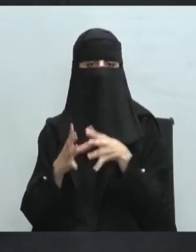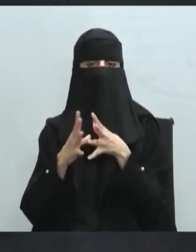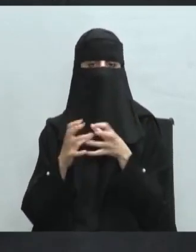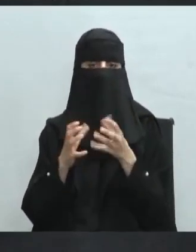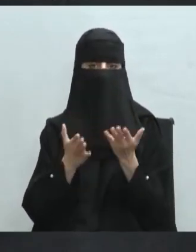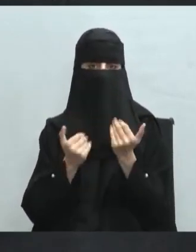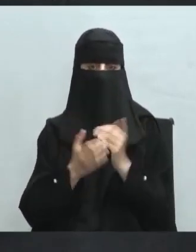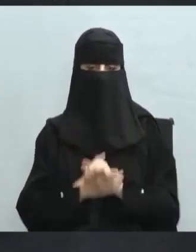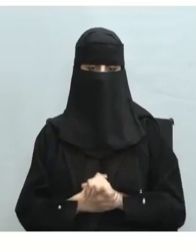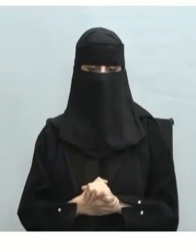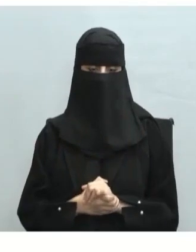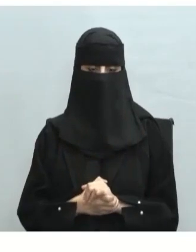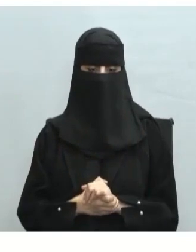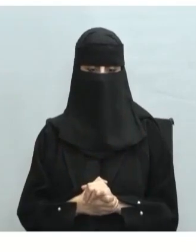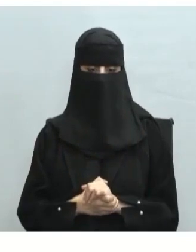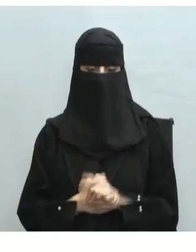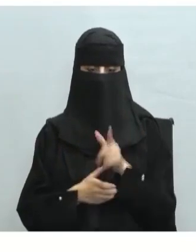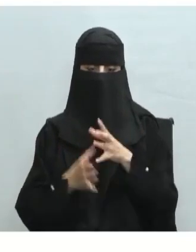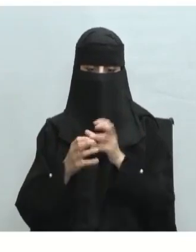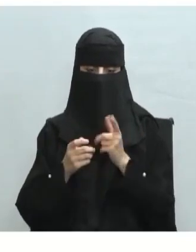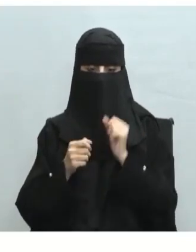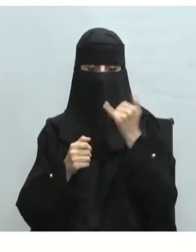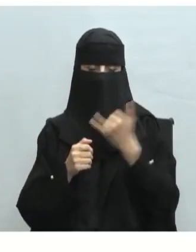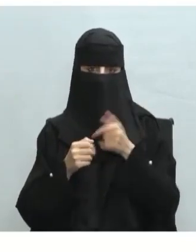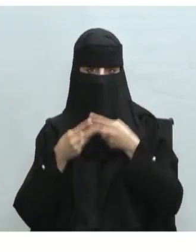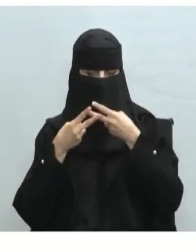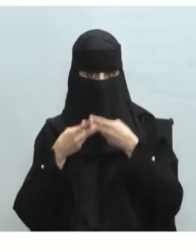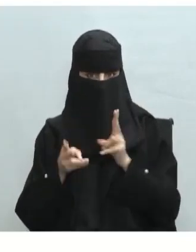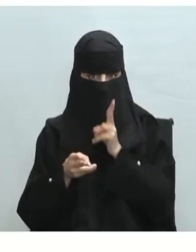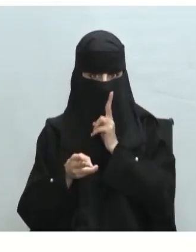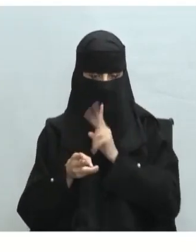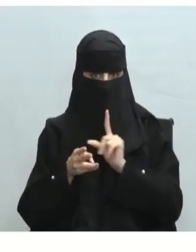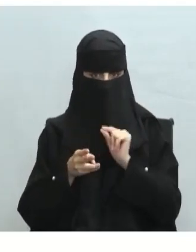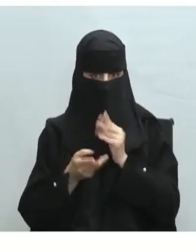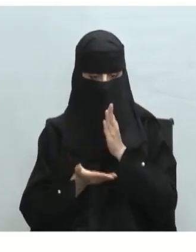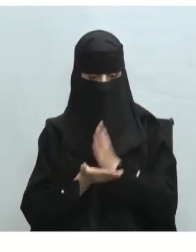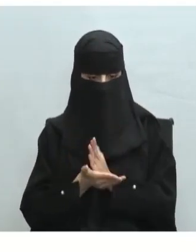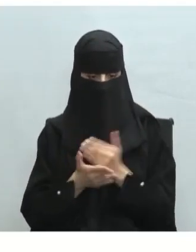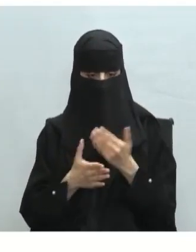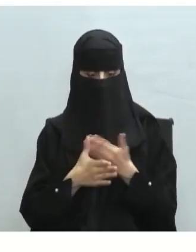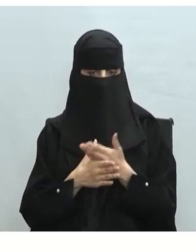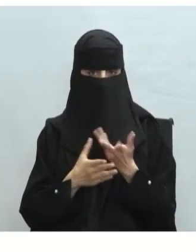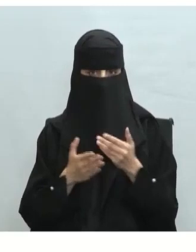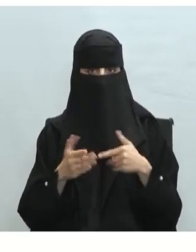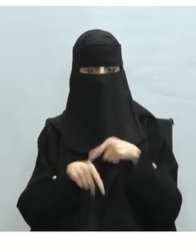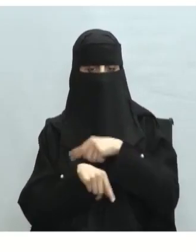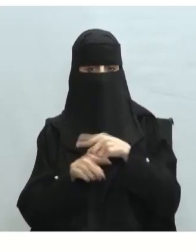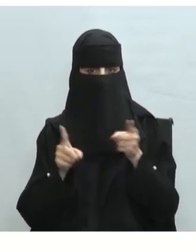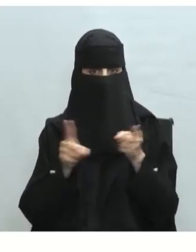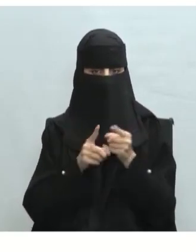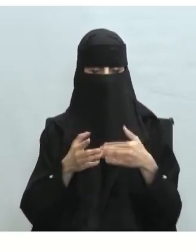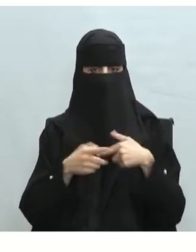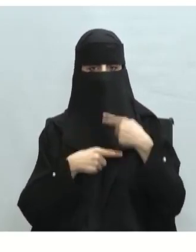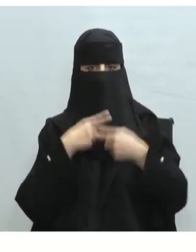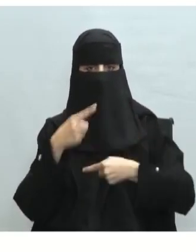تفسيرا عميقا احسنتم هنا نقول مثلا لابد ان تكون للبدايه سليمه حتى تختصر الوقت وتستطيع